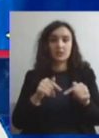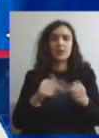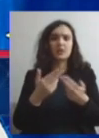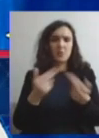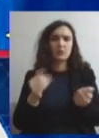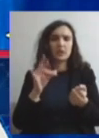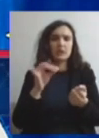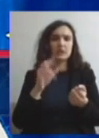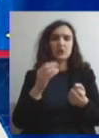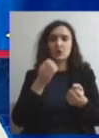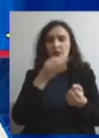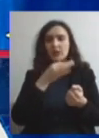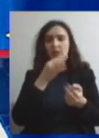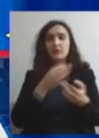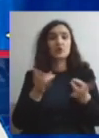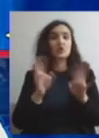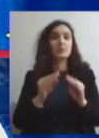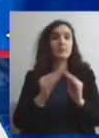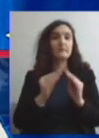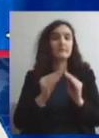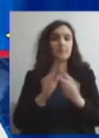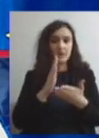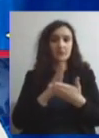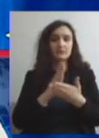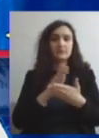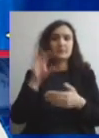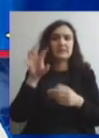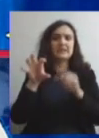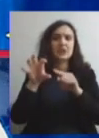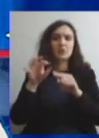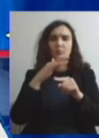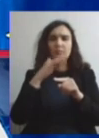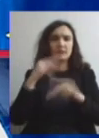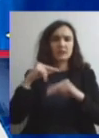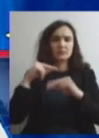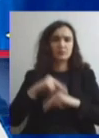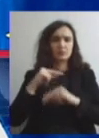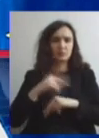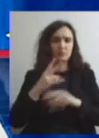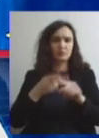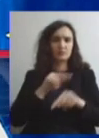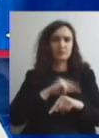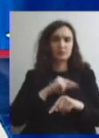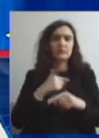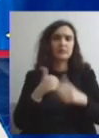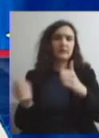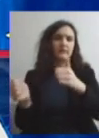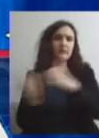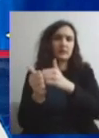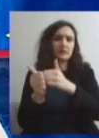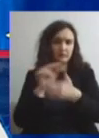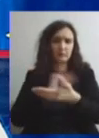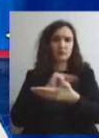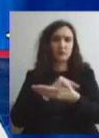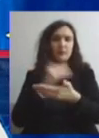ჯერ კიდევ არის, აქვს სექტორს ძალიან ბევრი სამუშაო. ჩვენ მდგავართ სექტორის გვერდზე და ვმუშაობთ